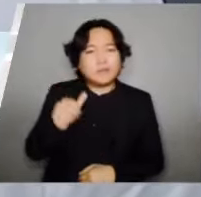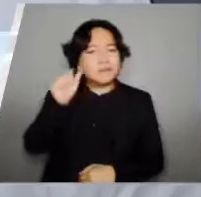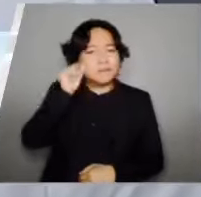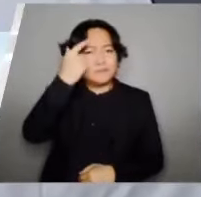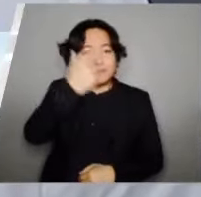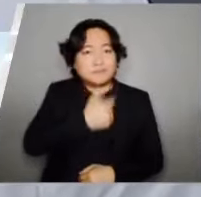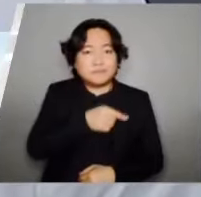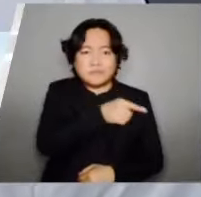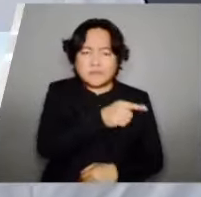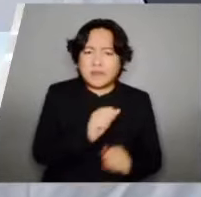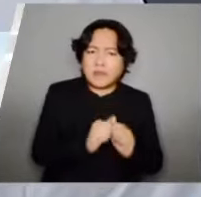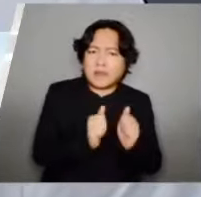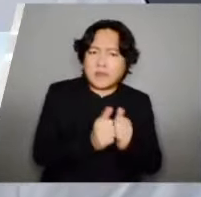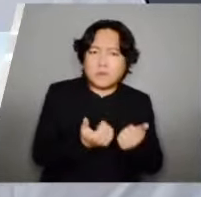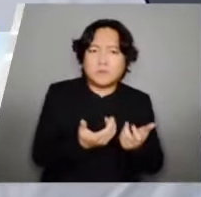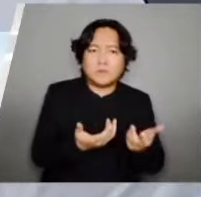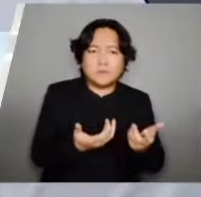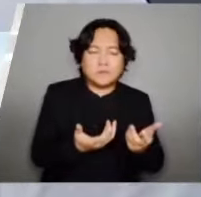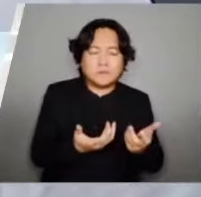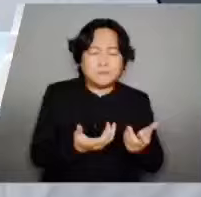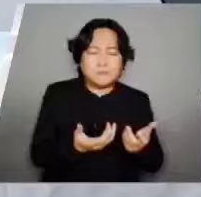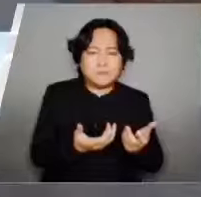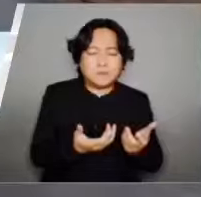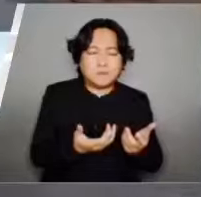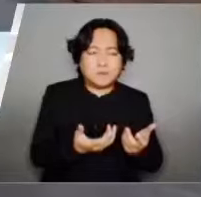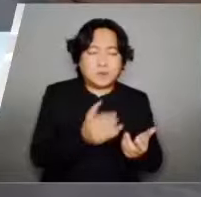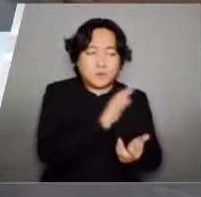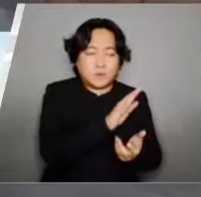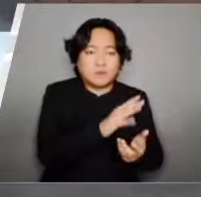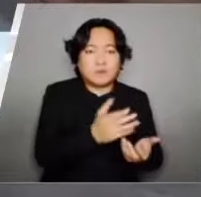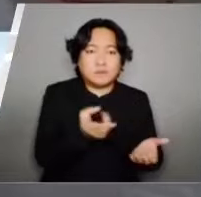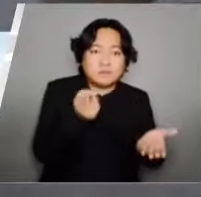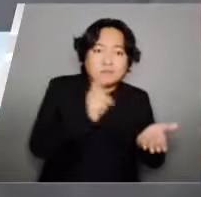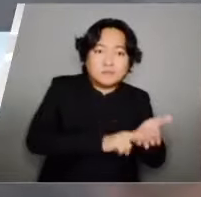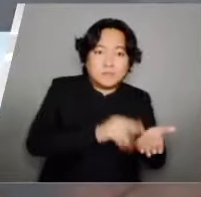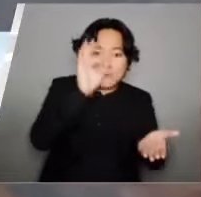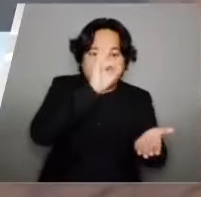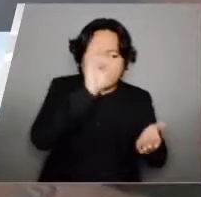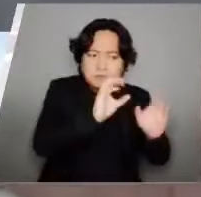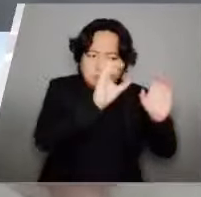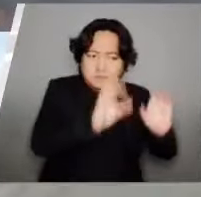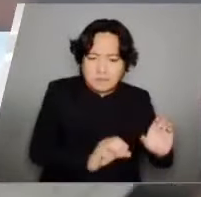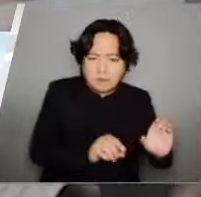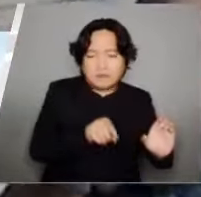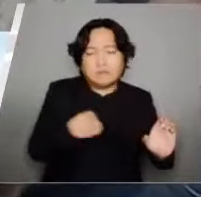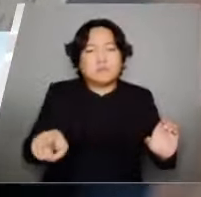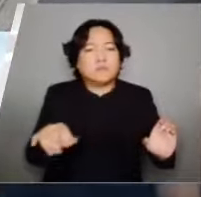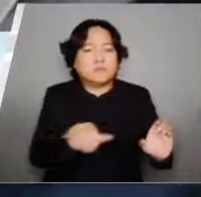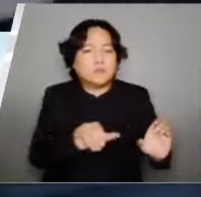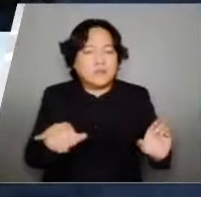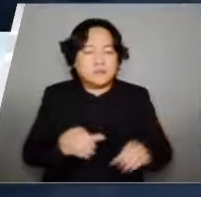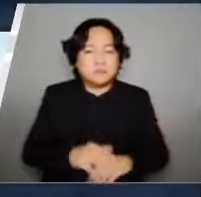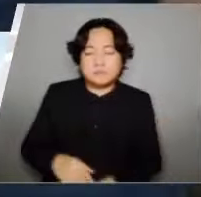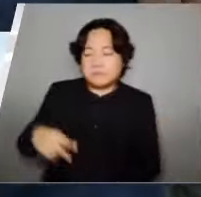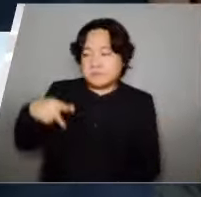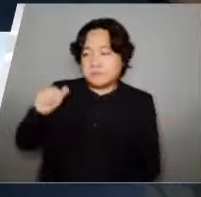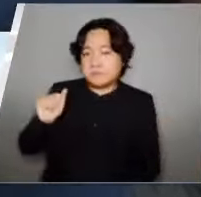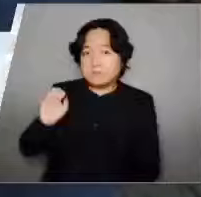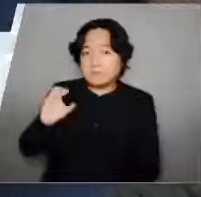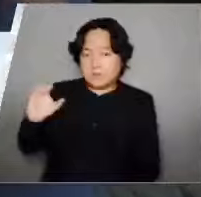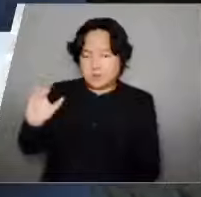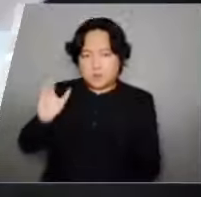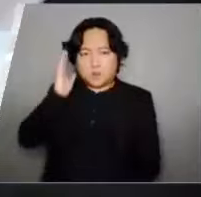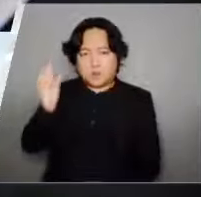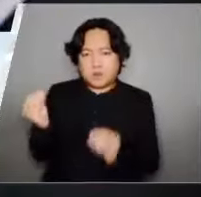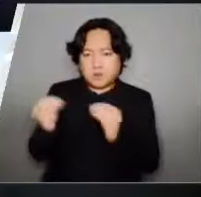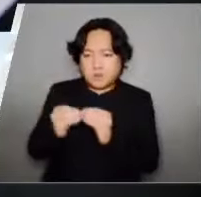siya nung identity niya dito sa atin. Ayon sa PAOK, iimbestigahan nila ang Municipal Civil Registry